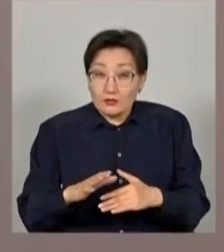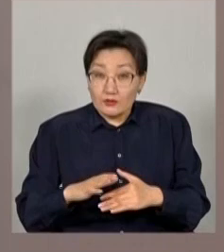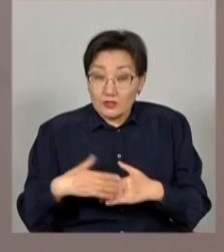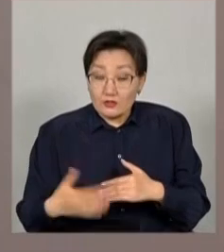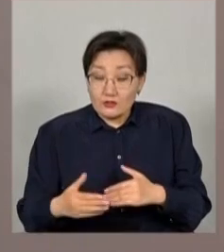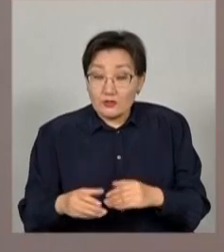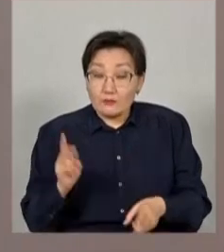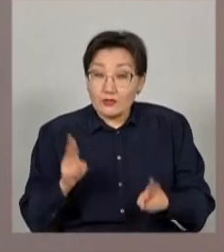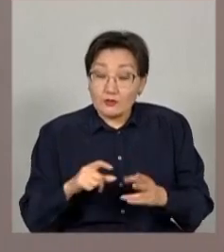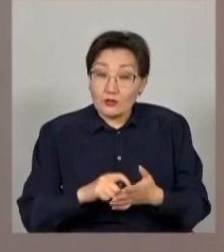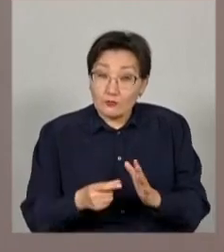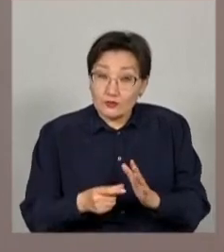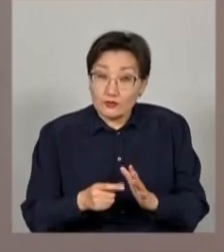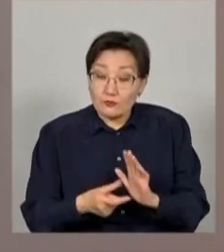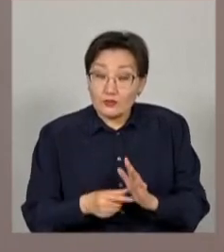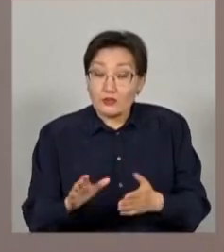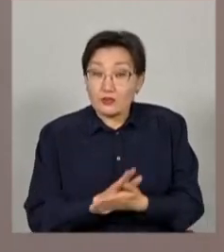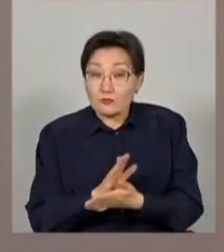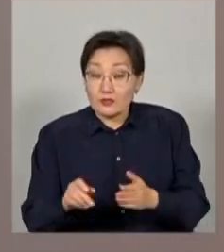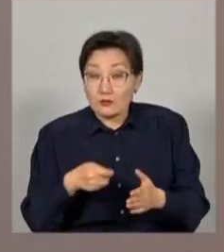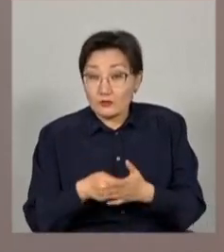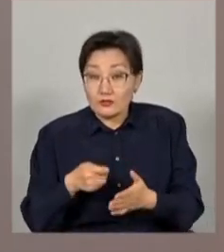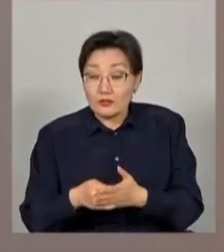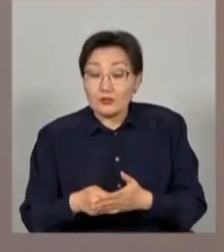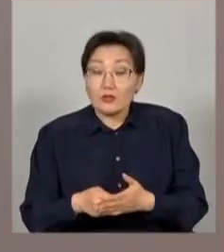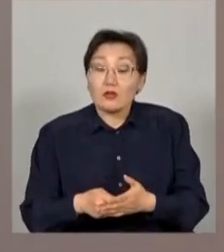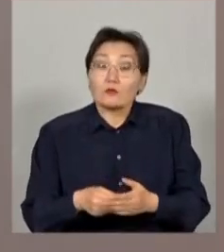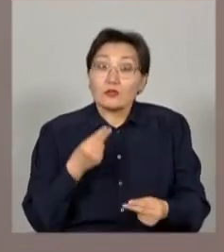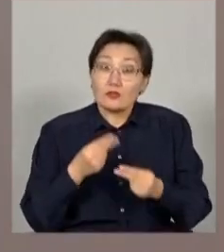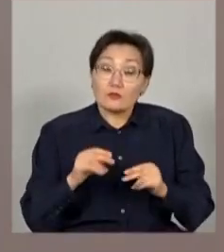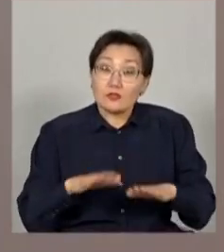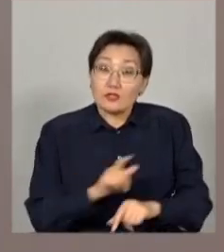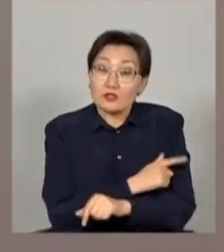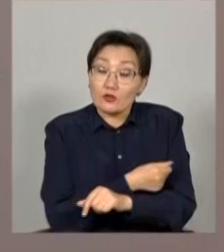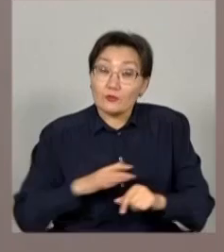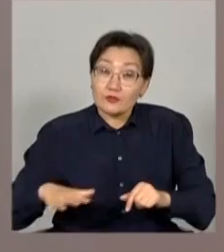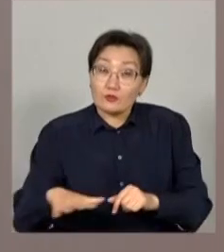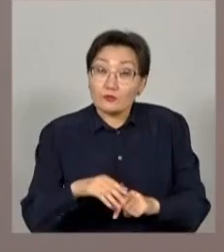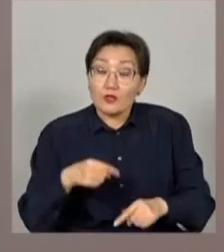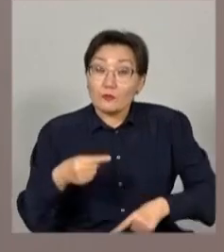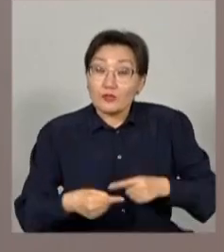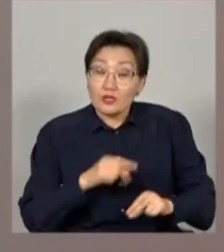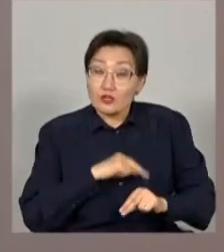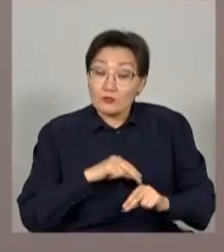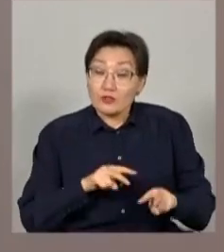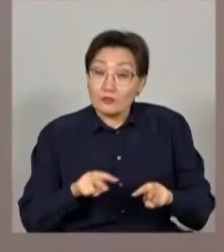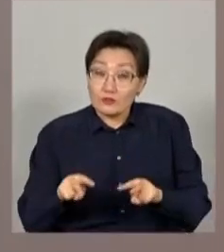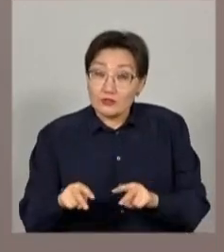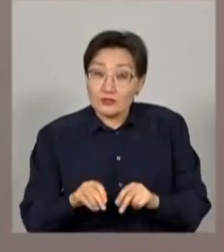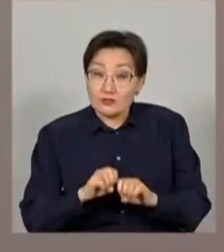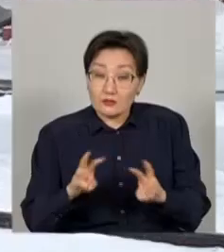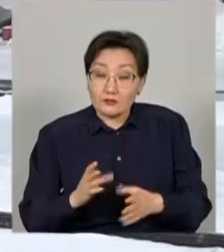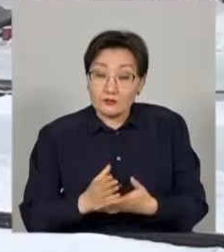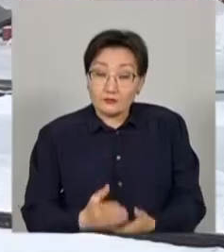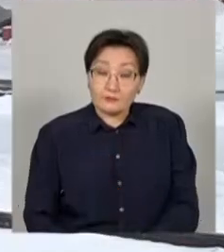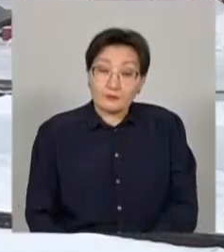Сондай-ақ вокзалдарда тамақтану пункттерінің, сауда нүктелерінің, санитарлық аймақтардың үздіксіз жұмысын бақылау жұмыстары қамтамасыз